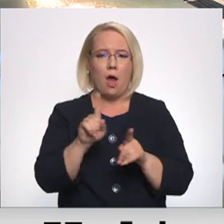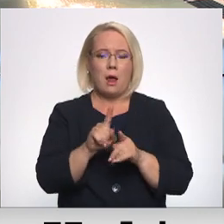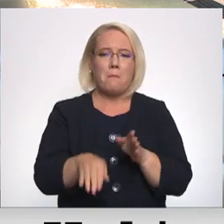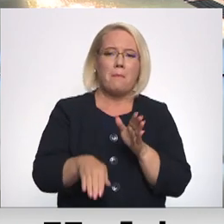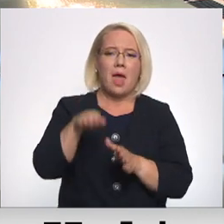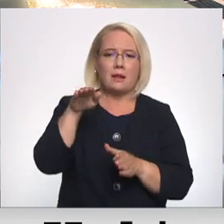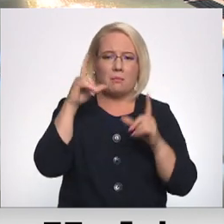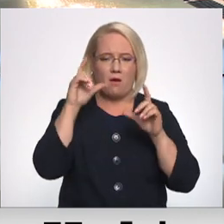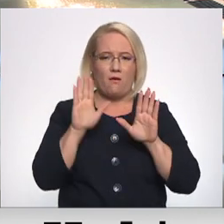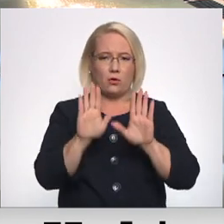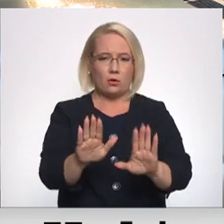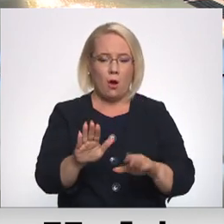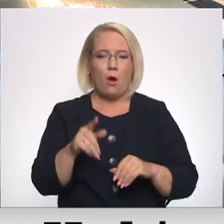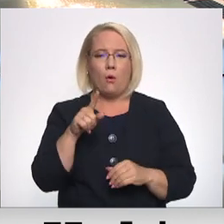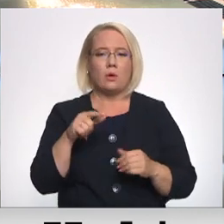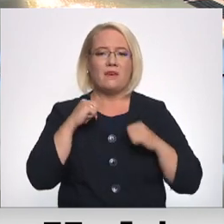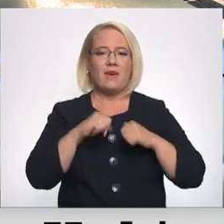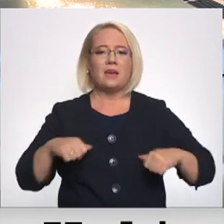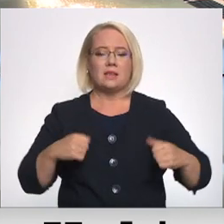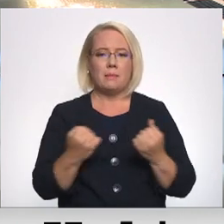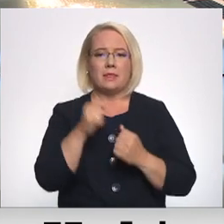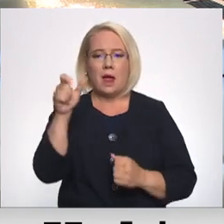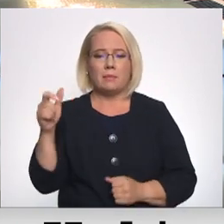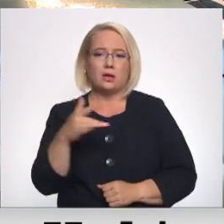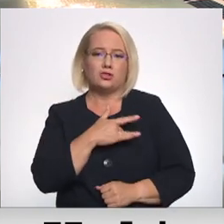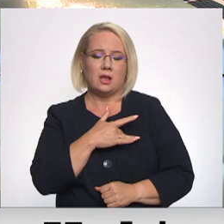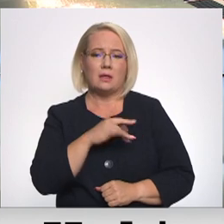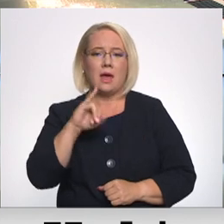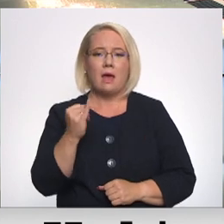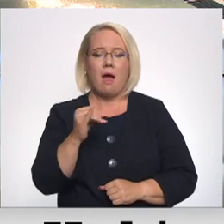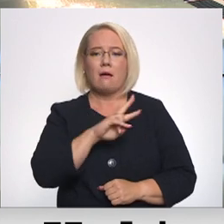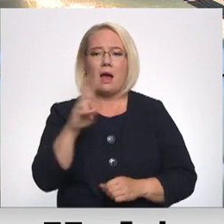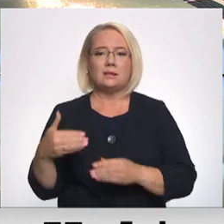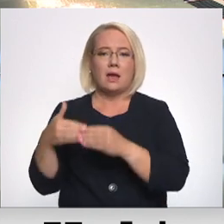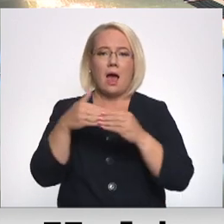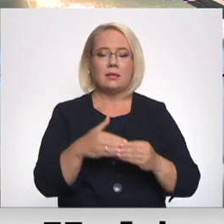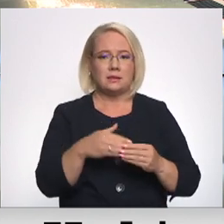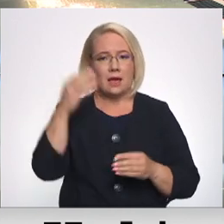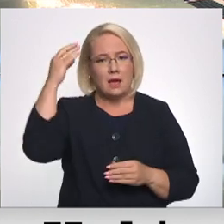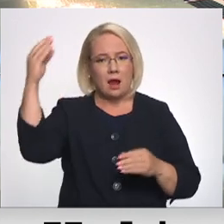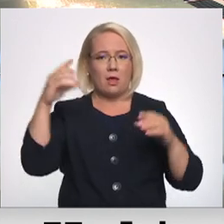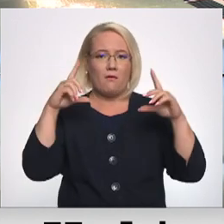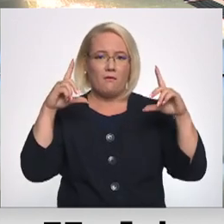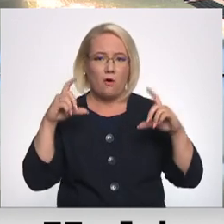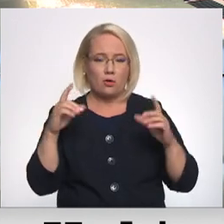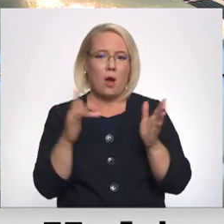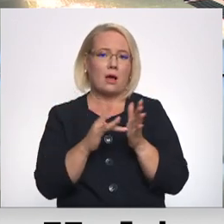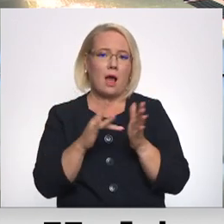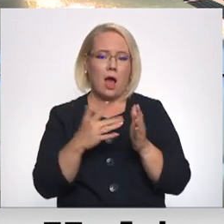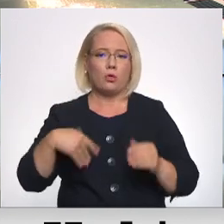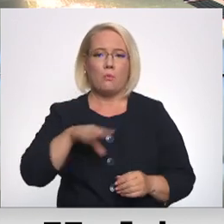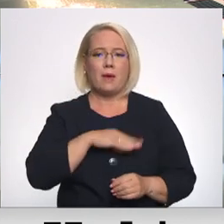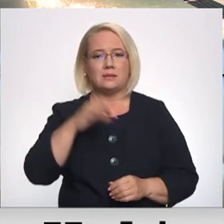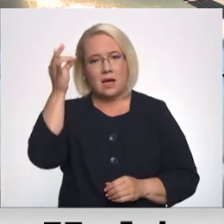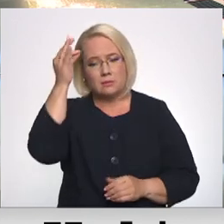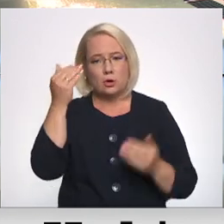bērnībā. Un vēstniecības darbiniekiem šītis, ka ja nu kāds atnesīs šurp karalienes fotogrāfijas, tad tādas, kādu mēs viņu atceramies